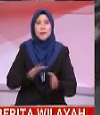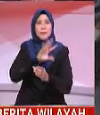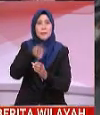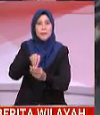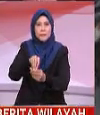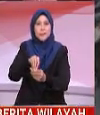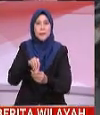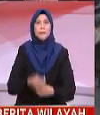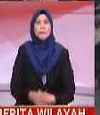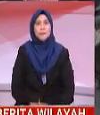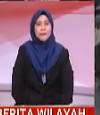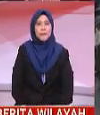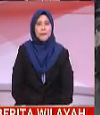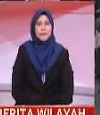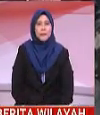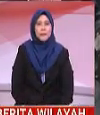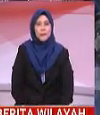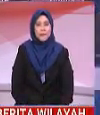terlibat.